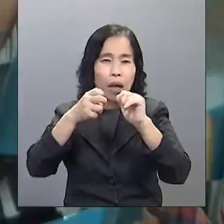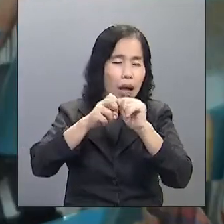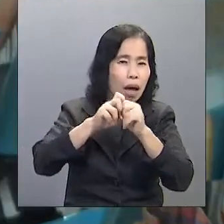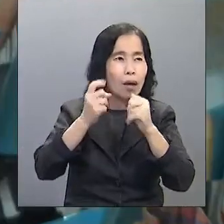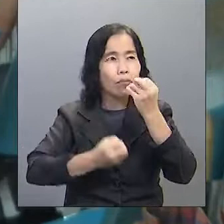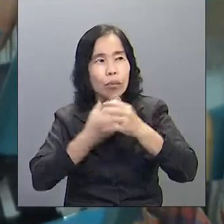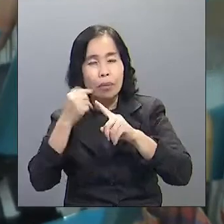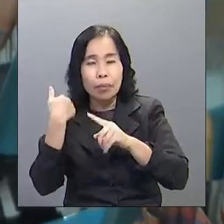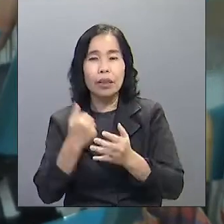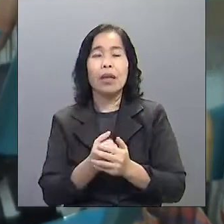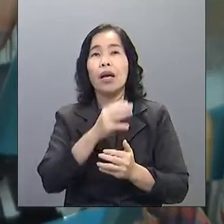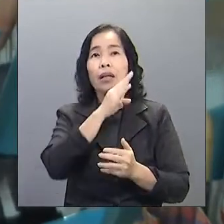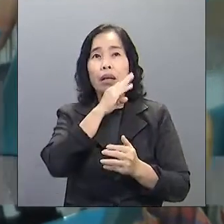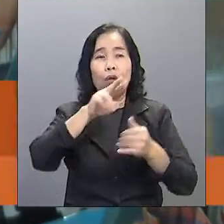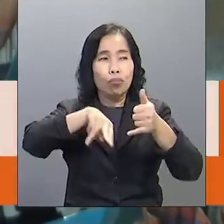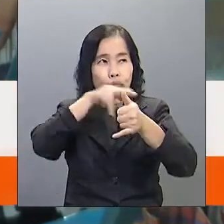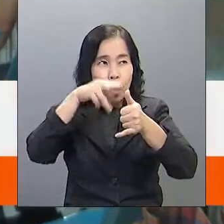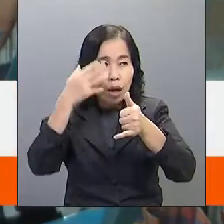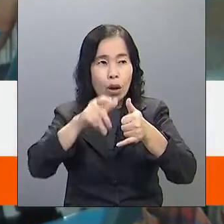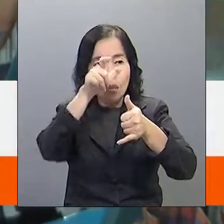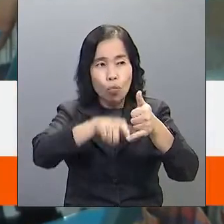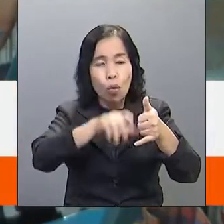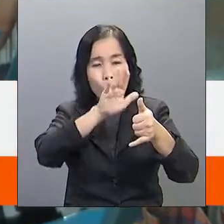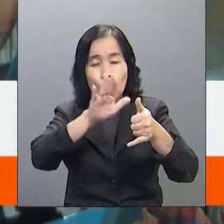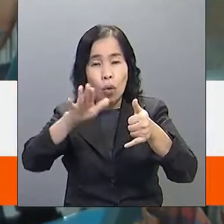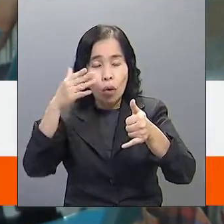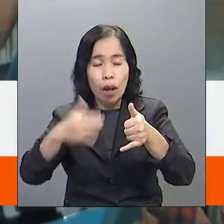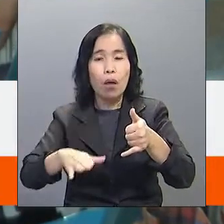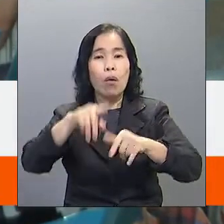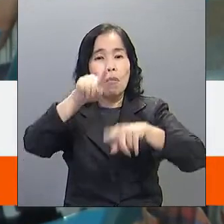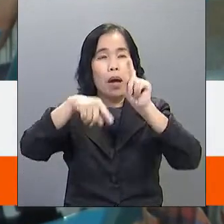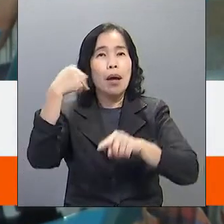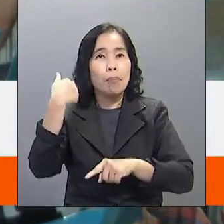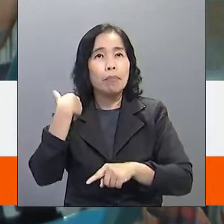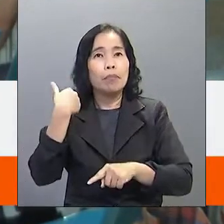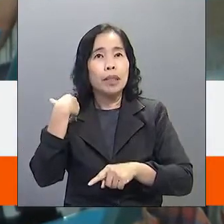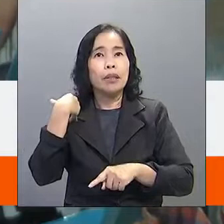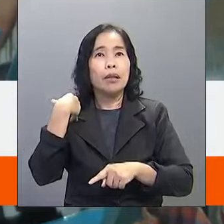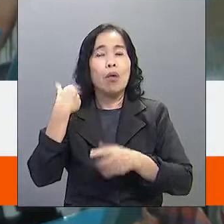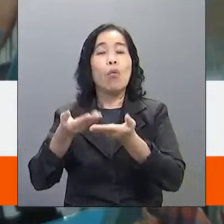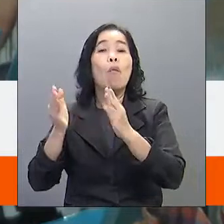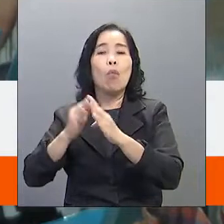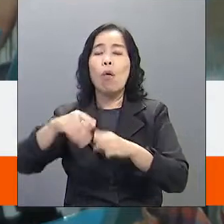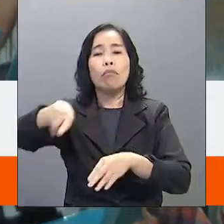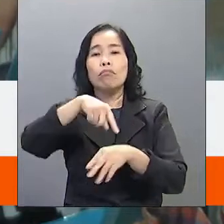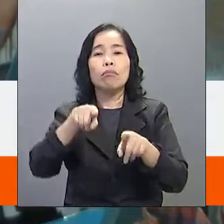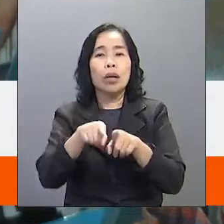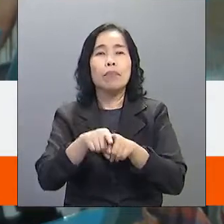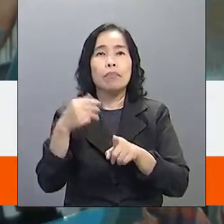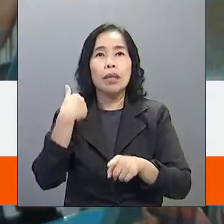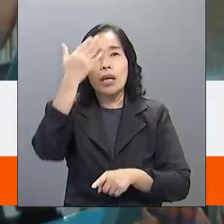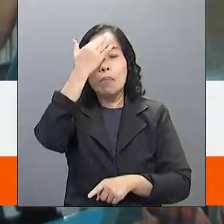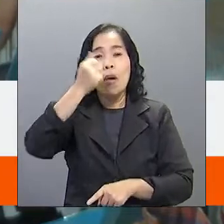ครับว่านอกจากที่เราจะรักษาเฉพาะตัวผู้ป่วยแล้วเนี่ยบางทีเราอาจจะต้องรักษาทั้งครอบครัวด้วยนะครับเช่นบ